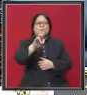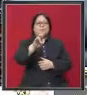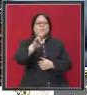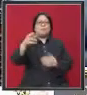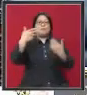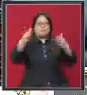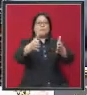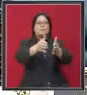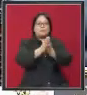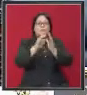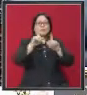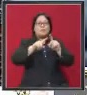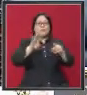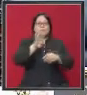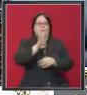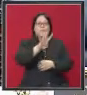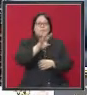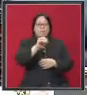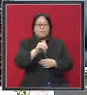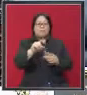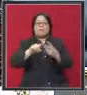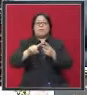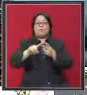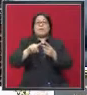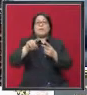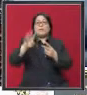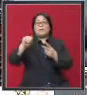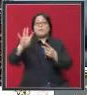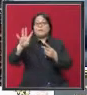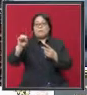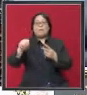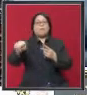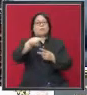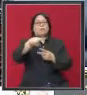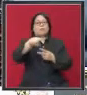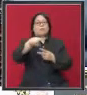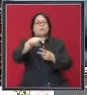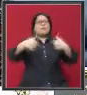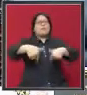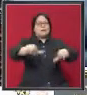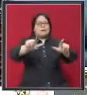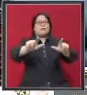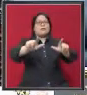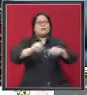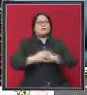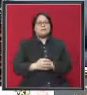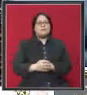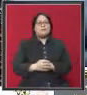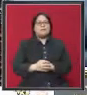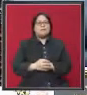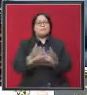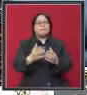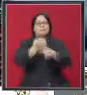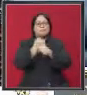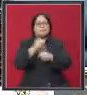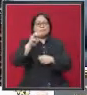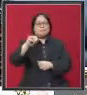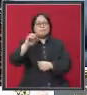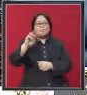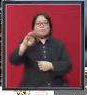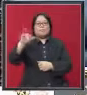700,000 sudah memohon, tapi golongan B40 dan golongan 40 masih lagi qualify lah untuk moratorium